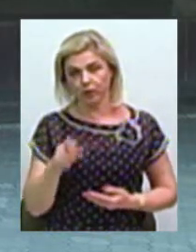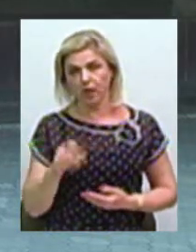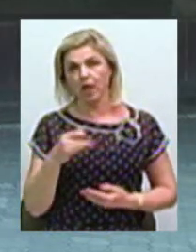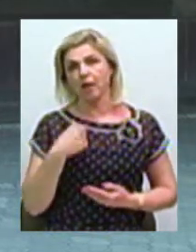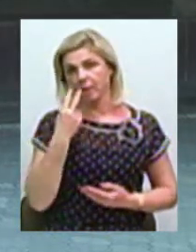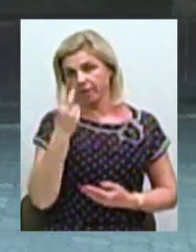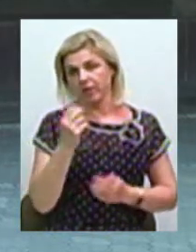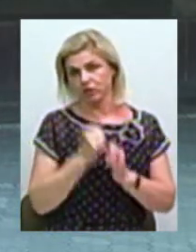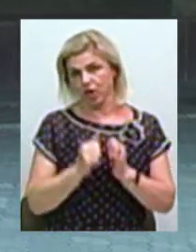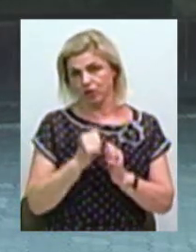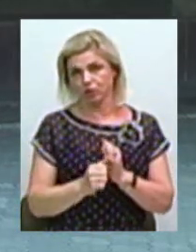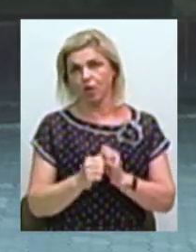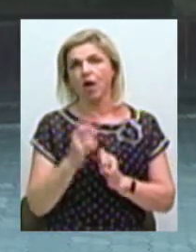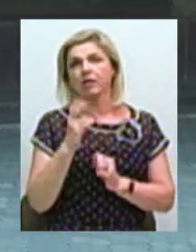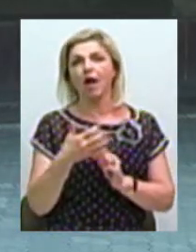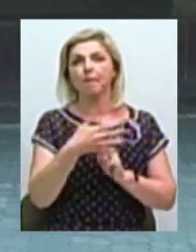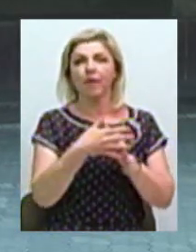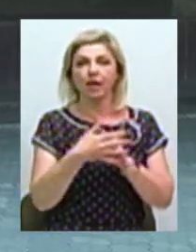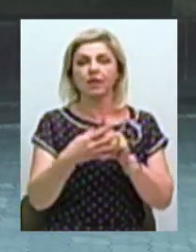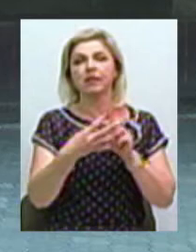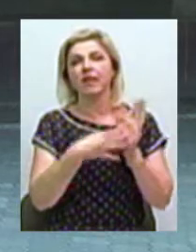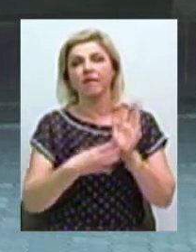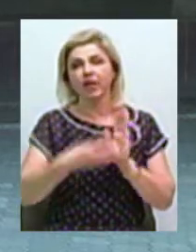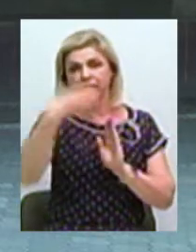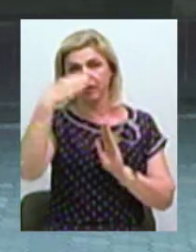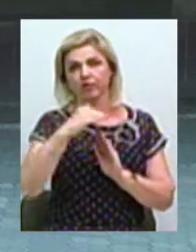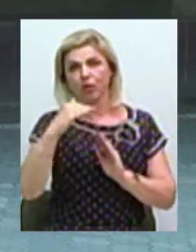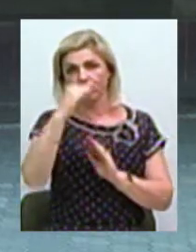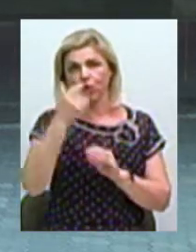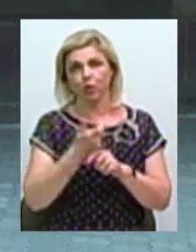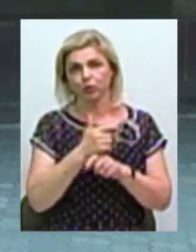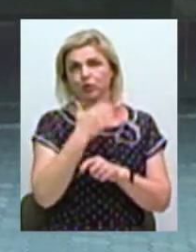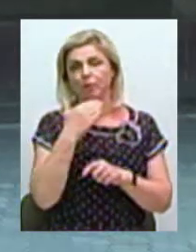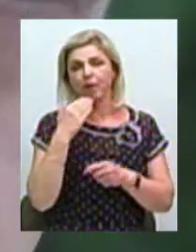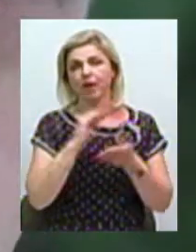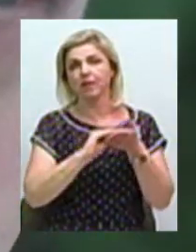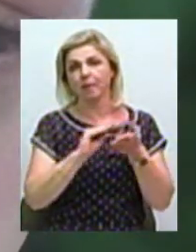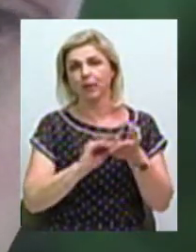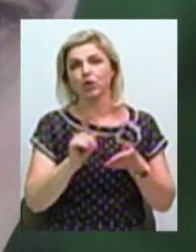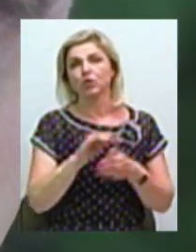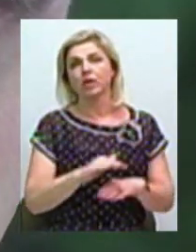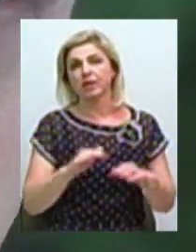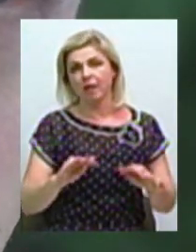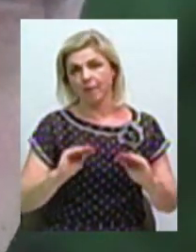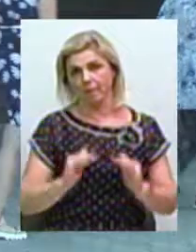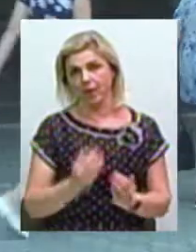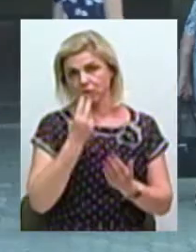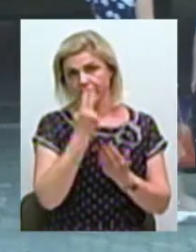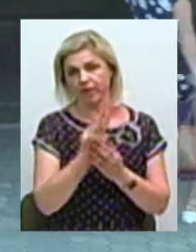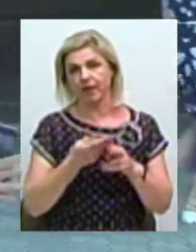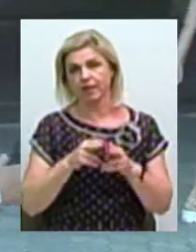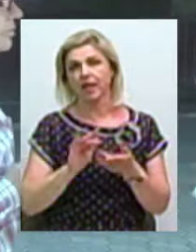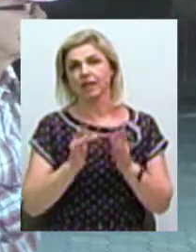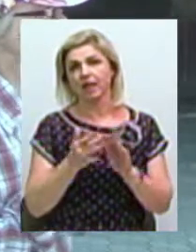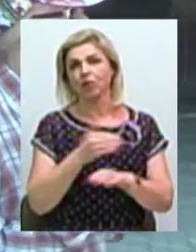з цим дуже часто. На 5-9 поверхівках дуже багато написів, щоб наша молодь, діти наші менше бачили цих